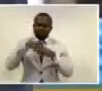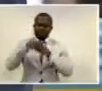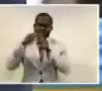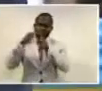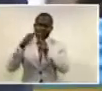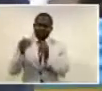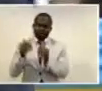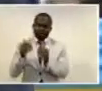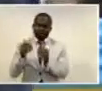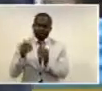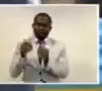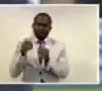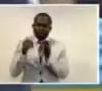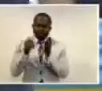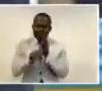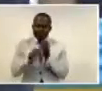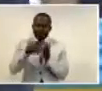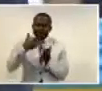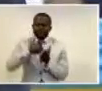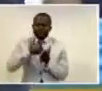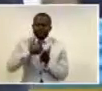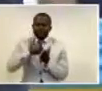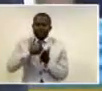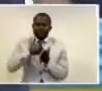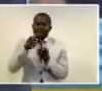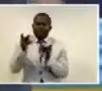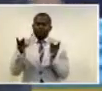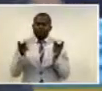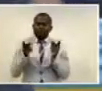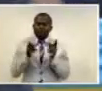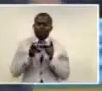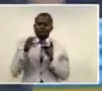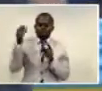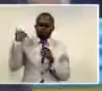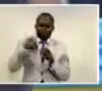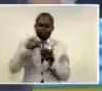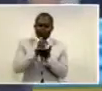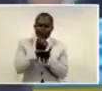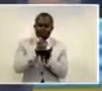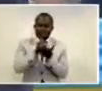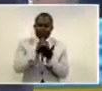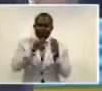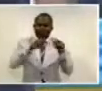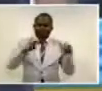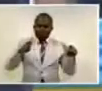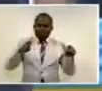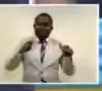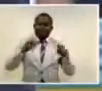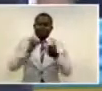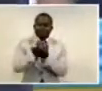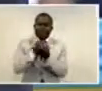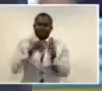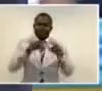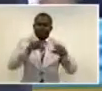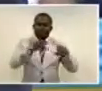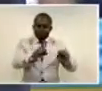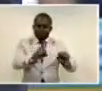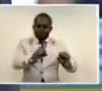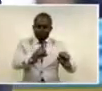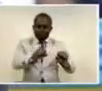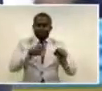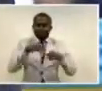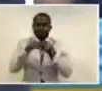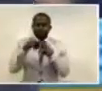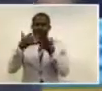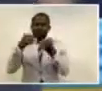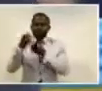n'amazu ikibazo mfite aho hantu twari dutuye twari dufite ibyangombwa by'ubutaka ibyo byangombwa by'ubutaka barabifashe ubwo